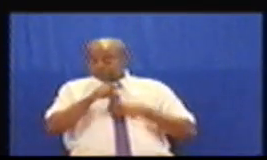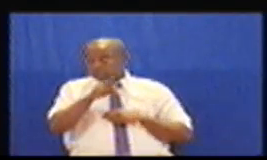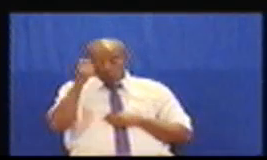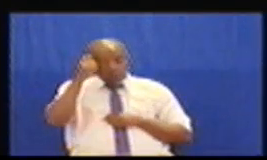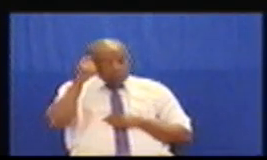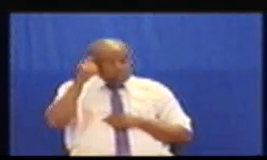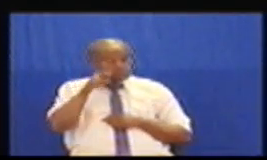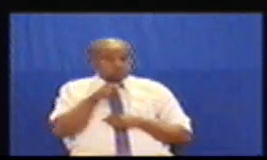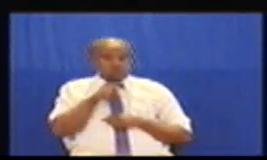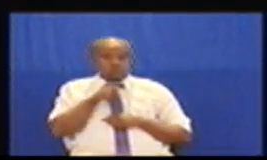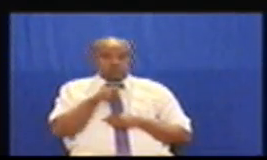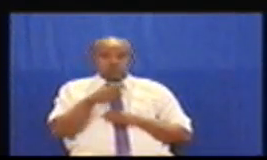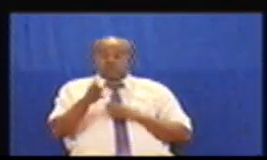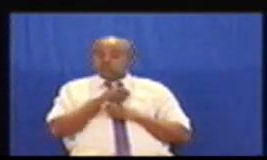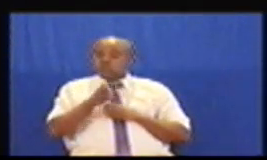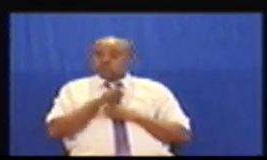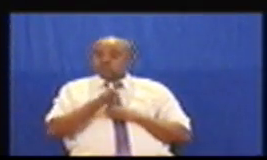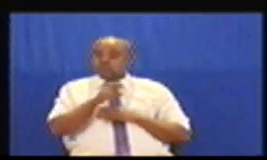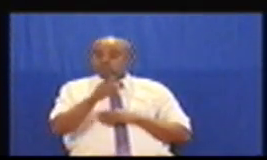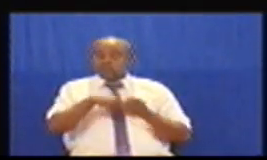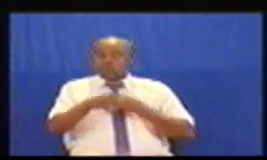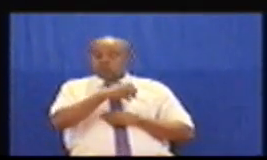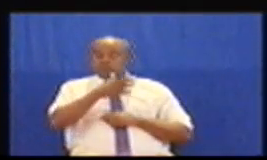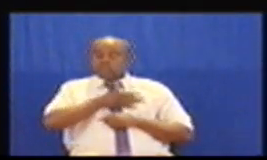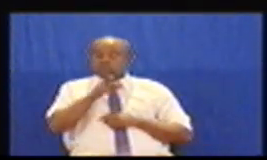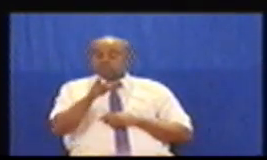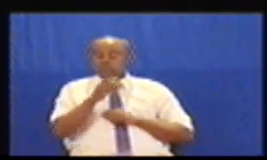mawazo kuhusu Wizara yangu ya Katiba na Sheria.